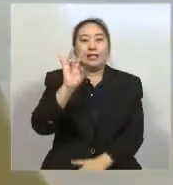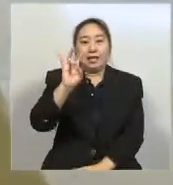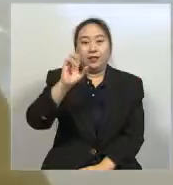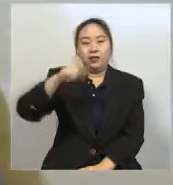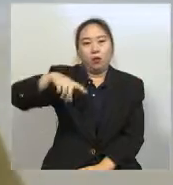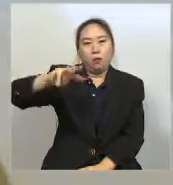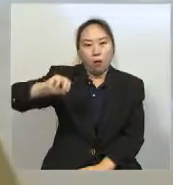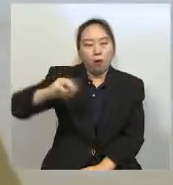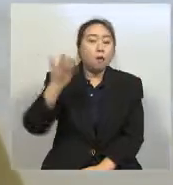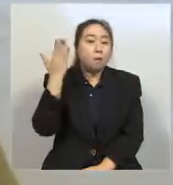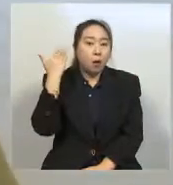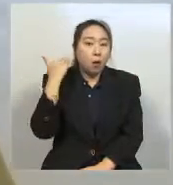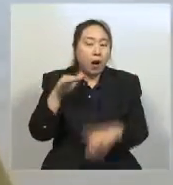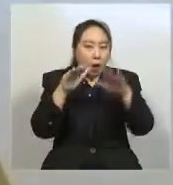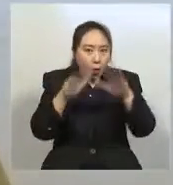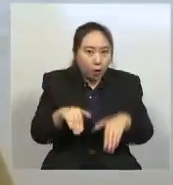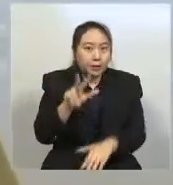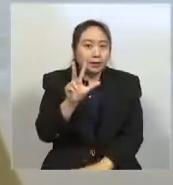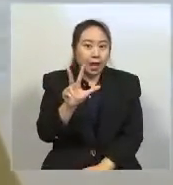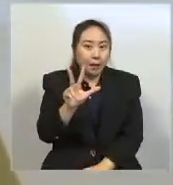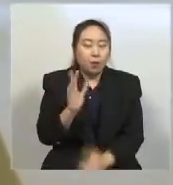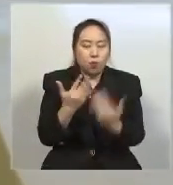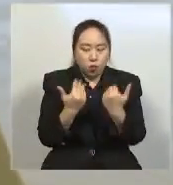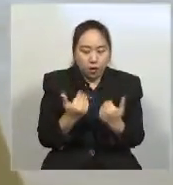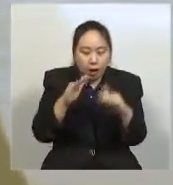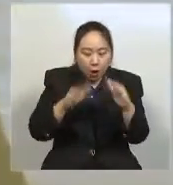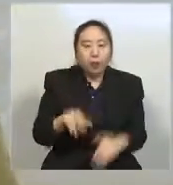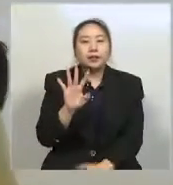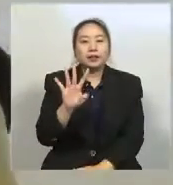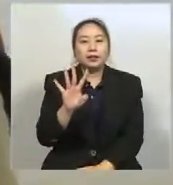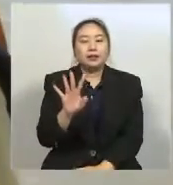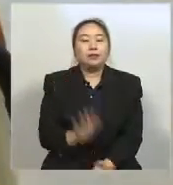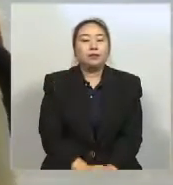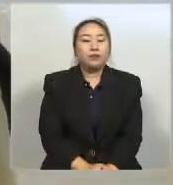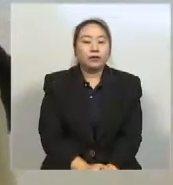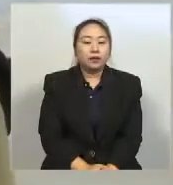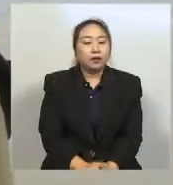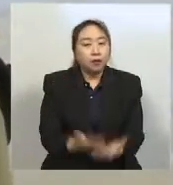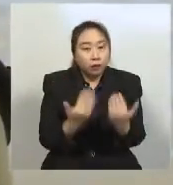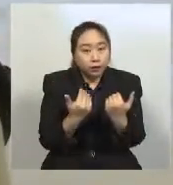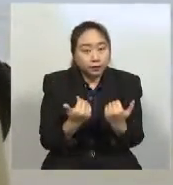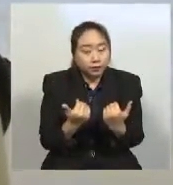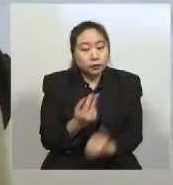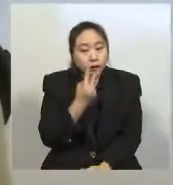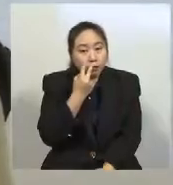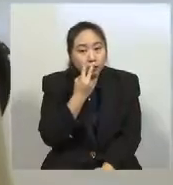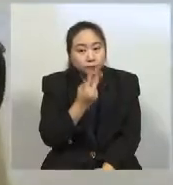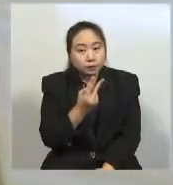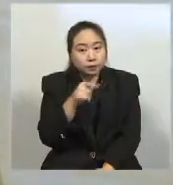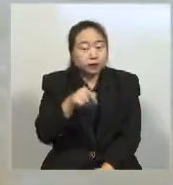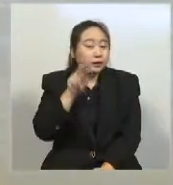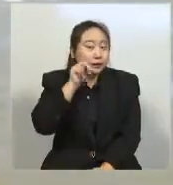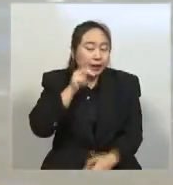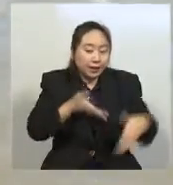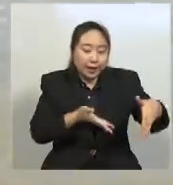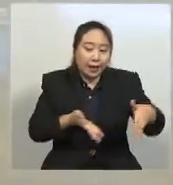ตรเมื่อวานลดลง3เซนติเมตรวันนี้ลดลง4เซนติเมตรสำหรับมันก็ทำให้ที่ลำน้ำโด